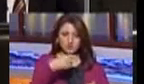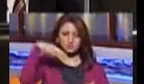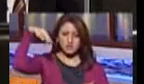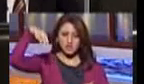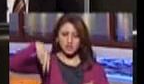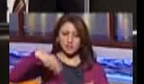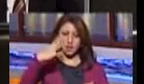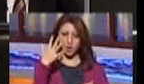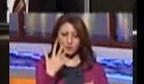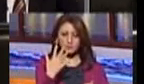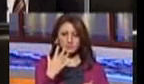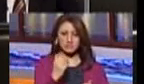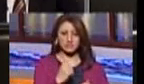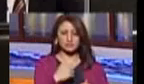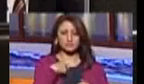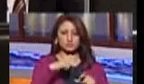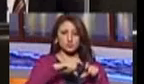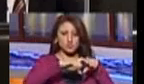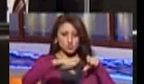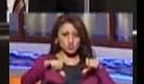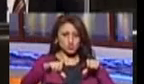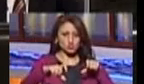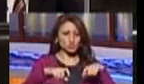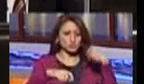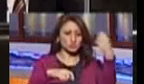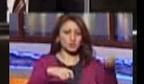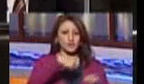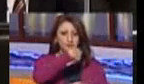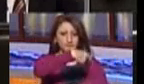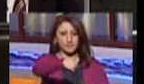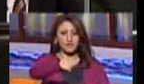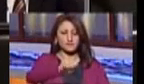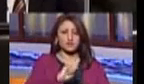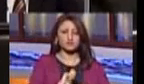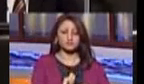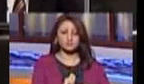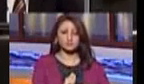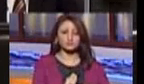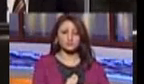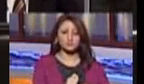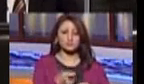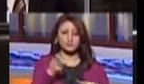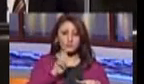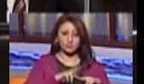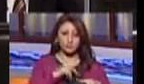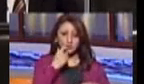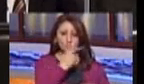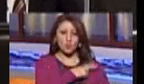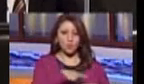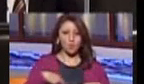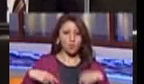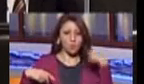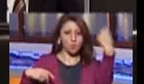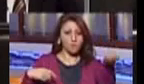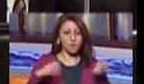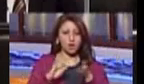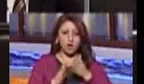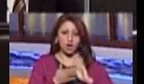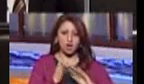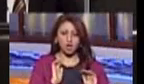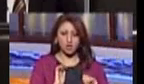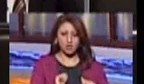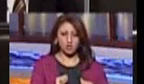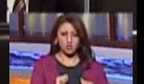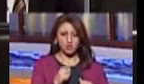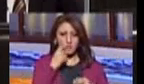9,385,358، وأيضا تقدمت بشيك مقبول الدفع وتم إضافته إلى جانب الخزانة العام. يعني احنا اقدمنا